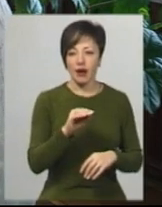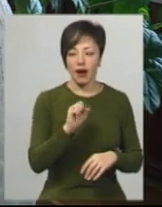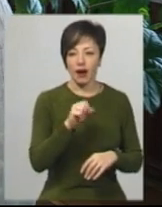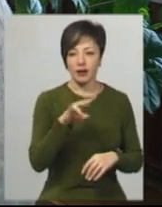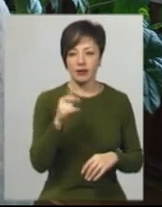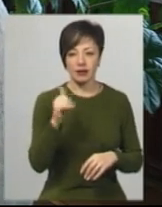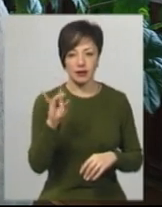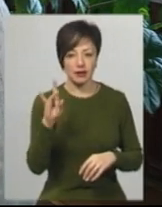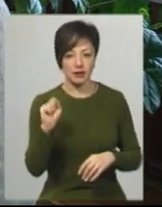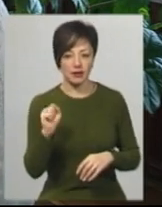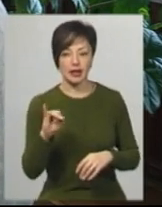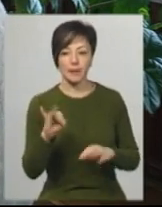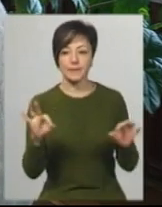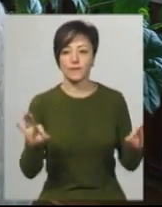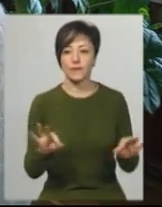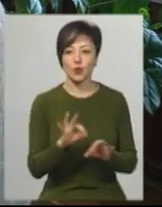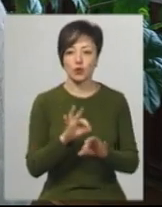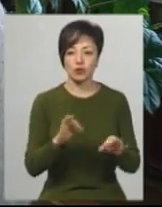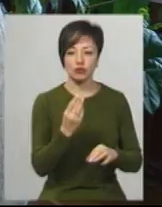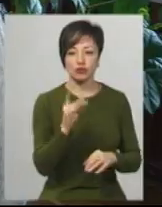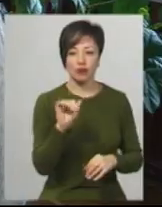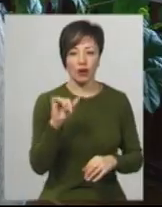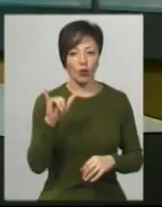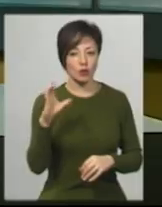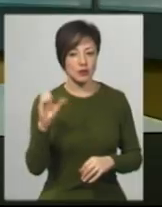і також музику Йоганна Штрауса.